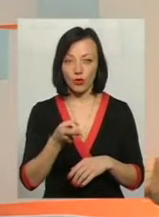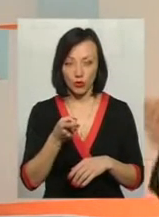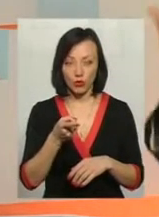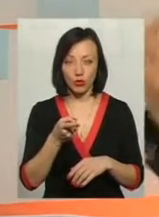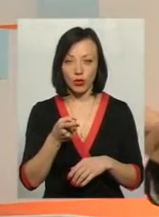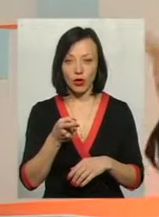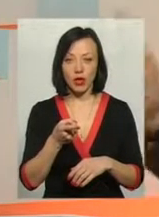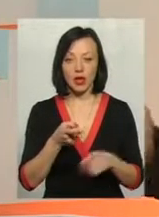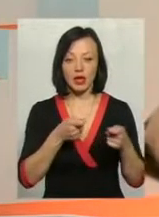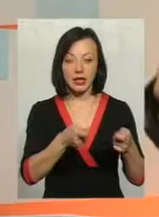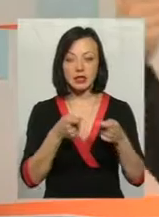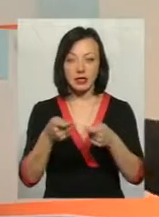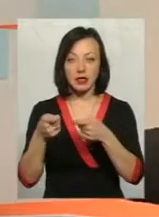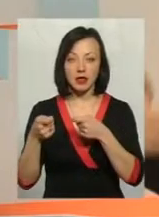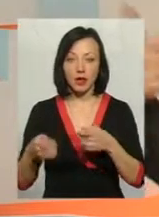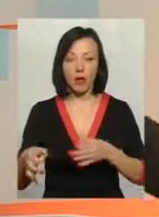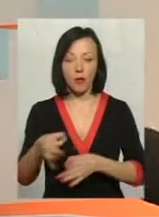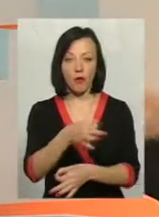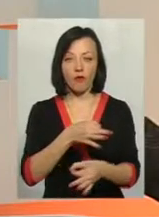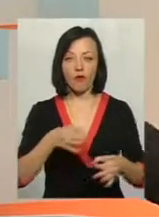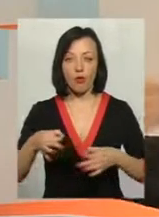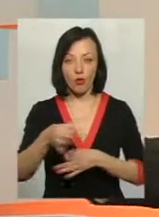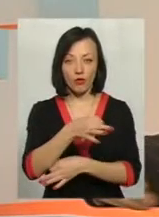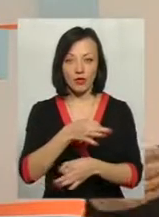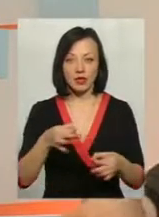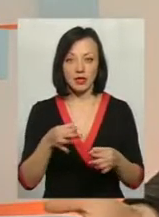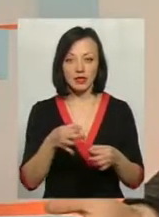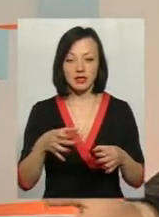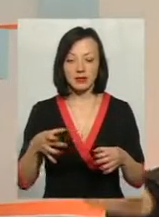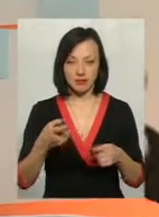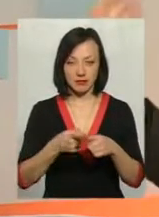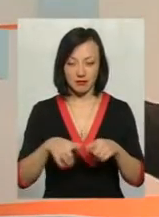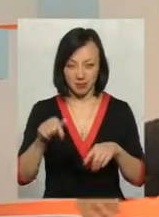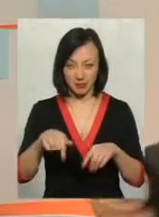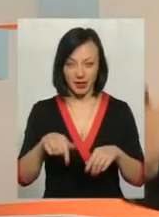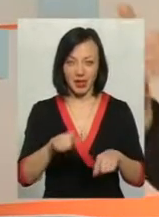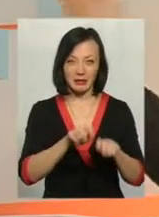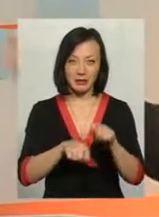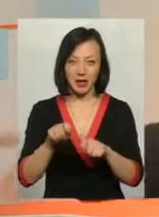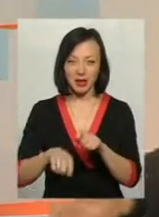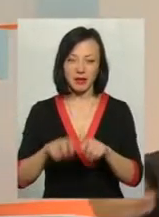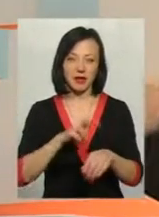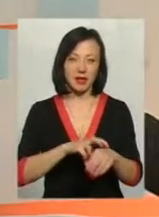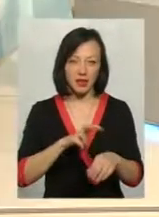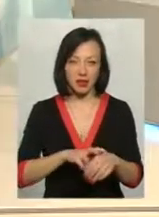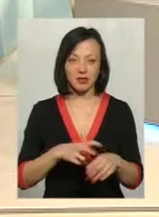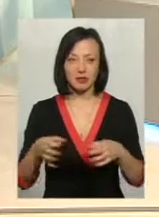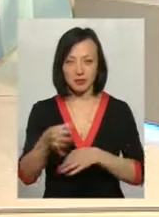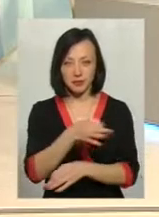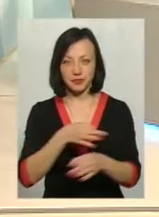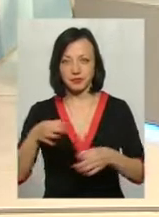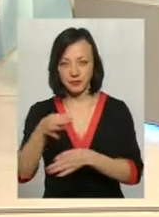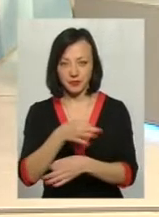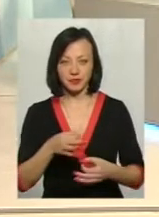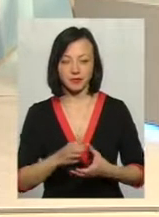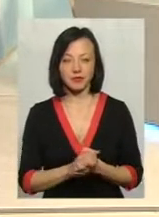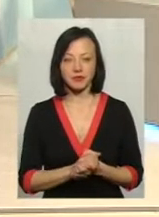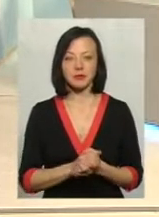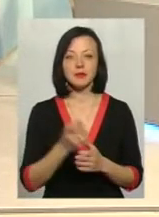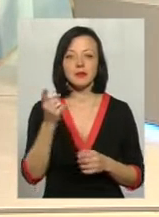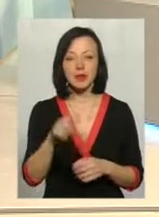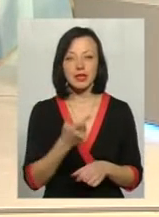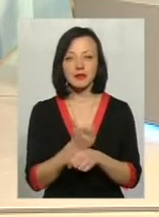часу їздили і її обговорювали з середовищем експертним, власне, лікарським і так далі, і так далі. Так. Більше